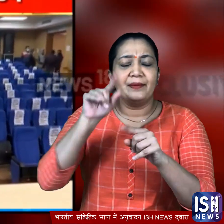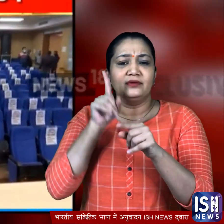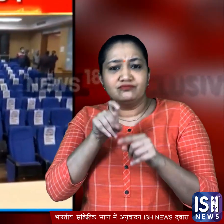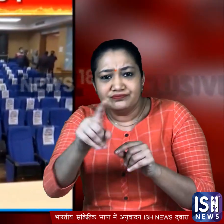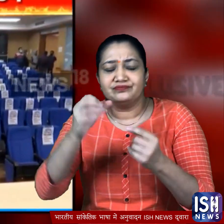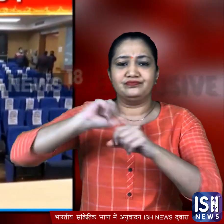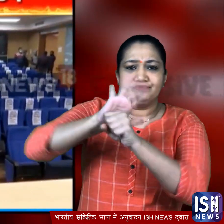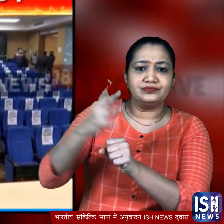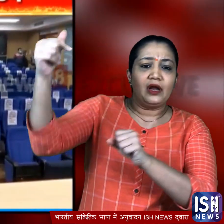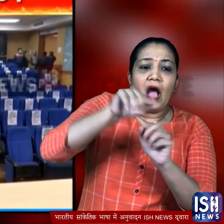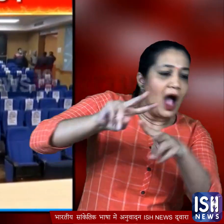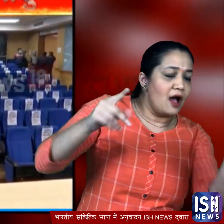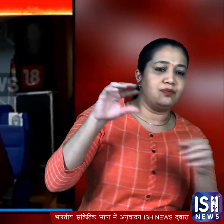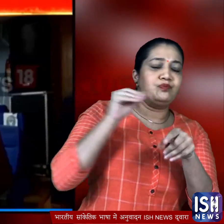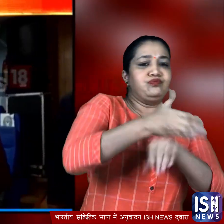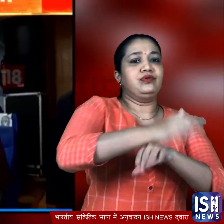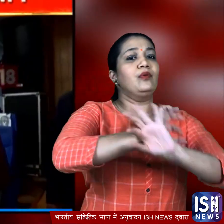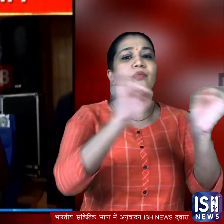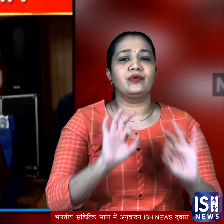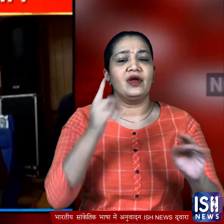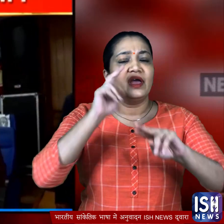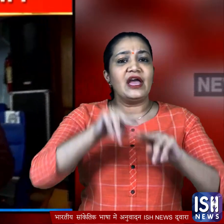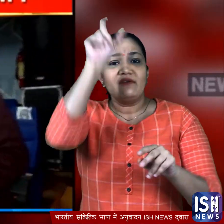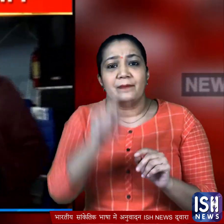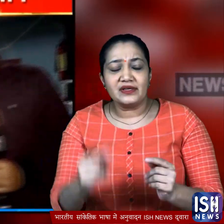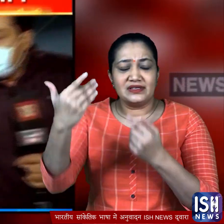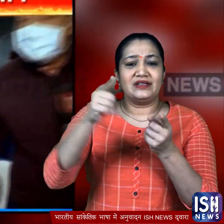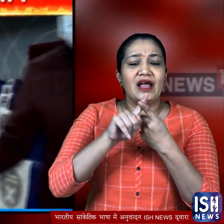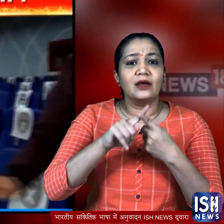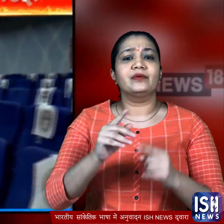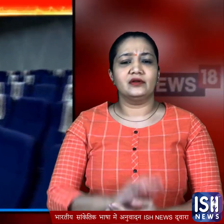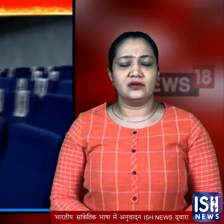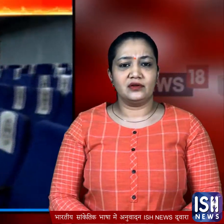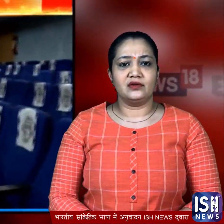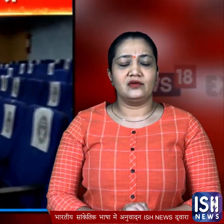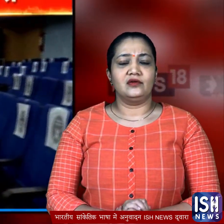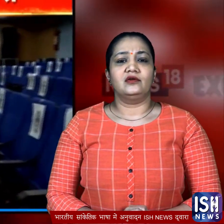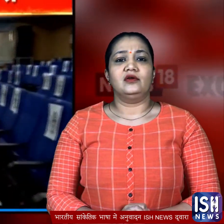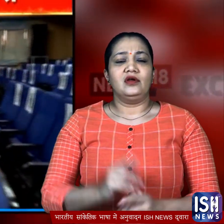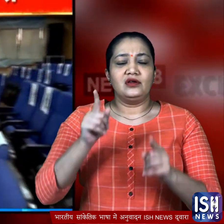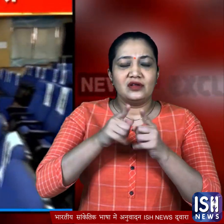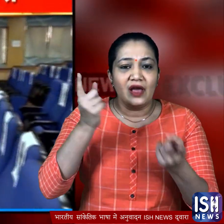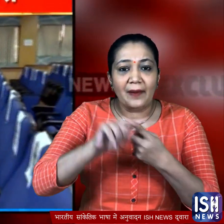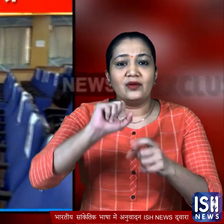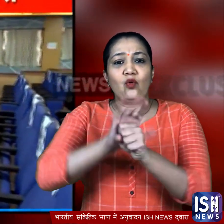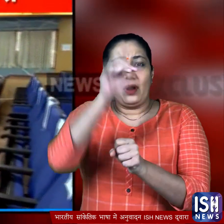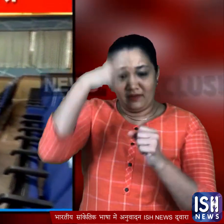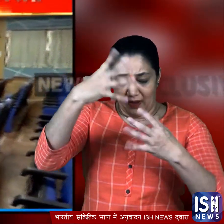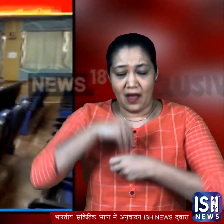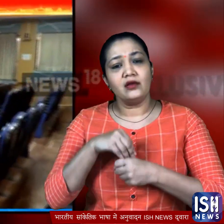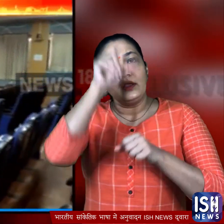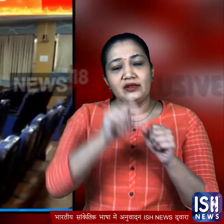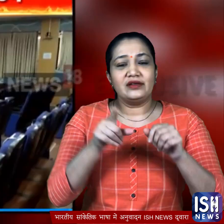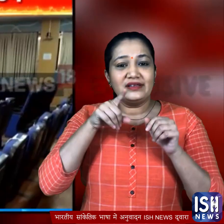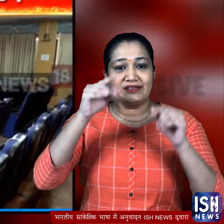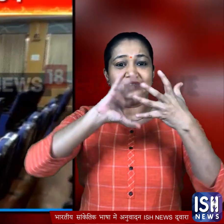जाता है तो दूसरों को इन्फेक्शन नहीं होगा। अगर कोई इन्फेक्टेड पर्सन आता है तो ये वायरस को ये सिस्टम किल